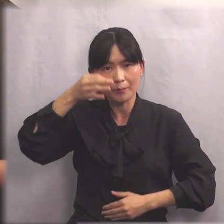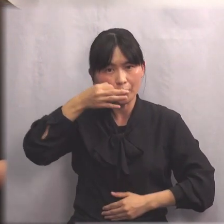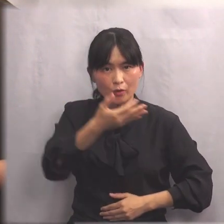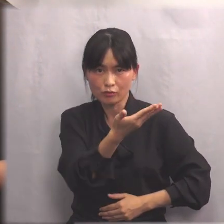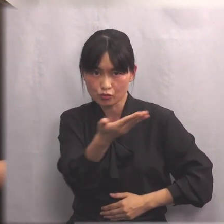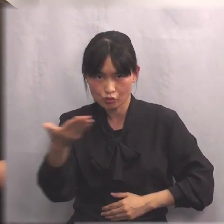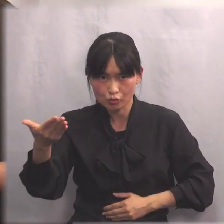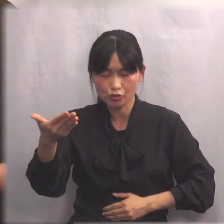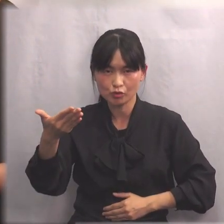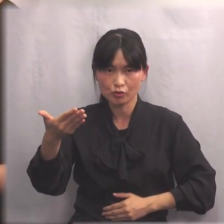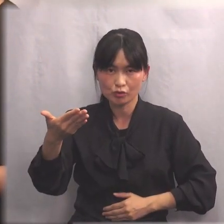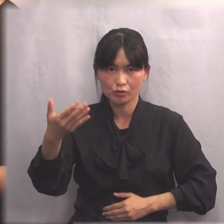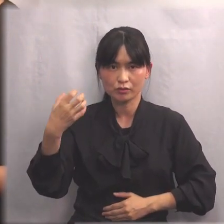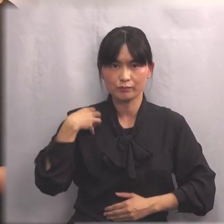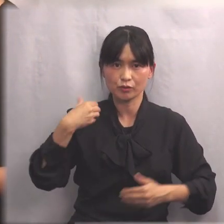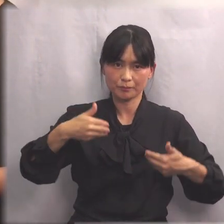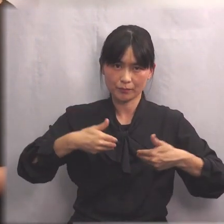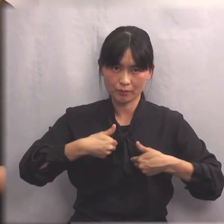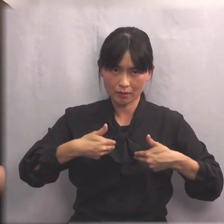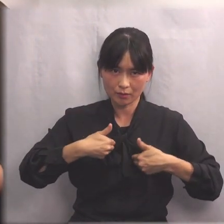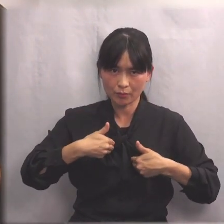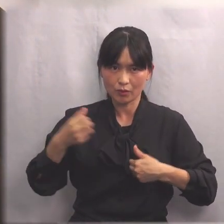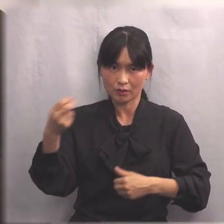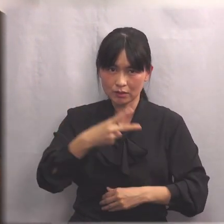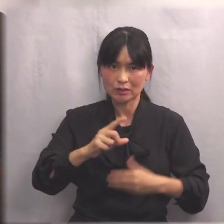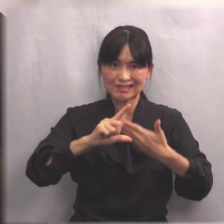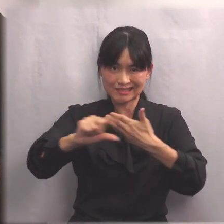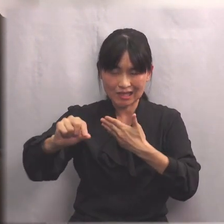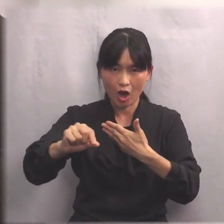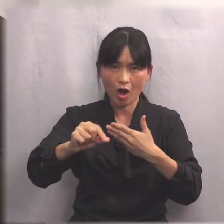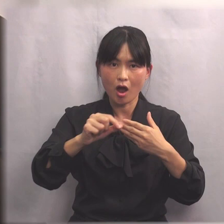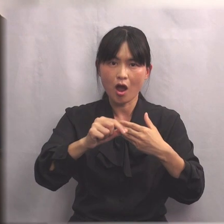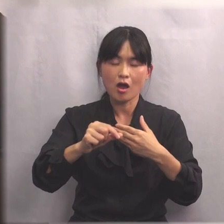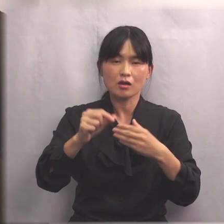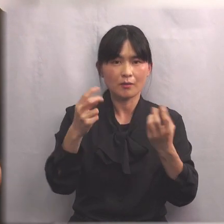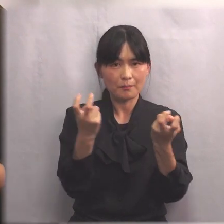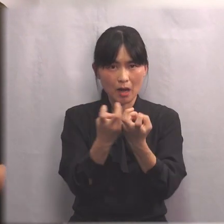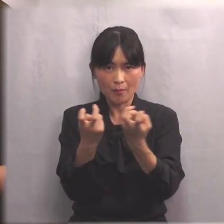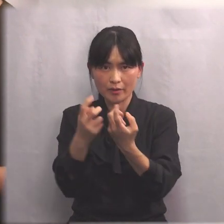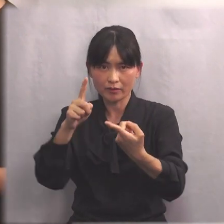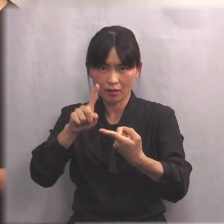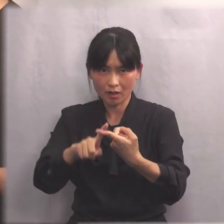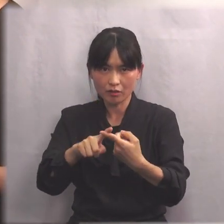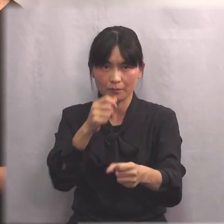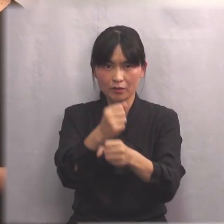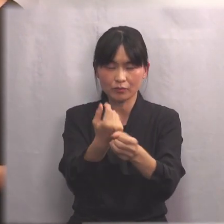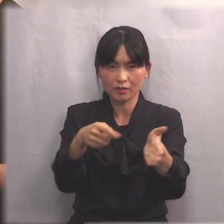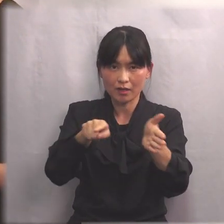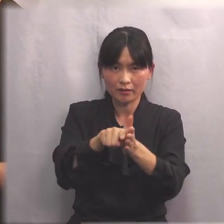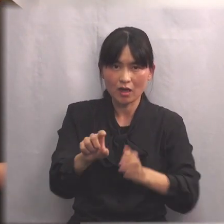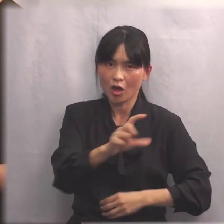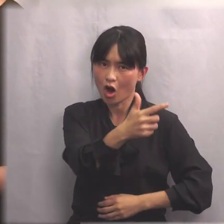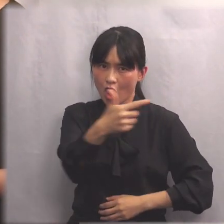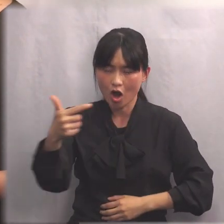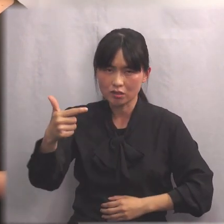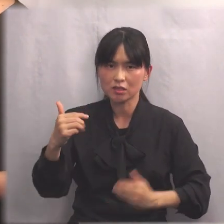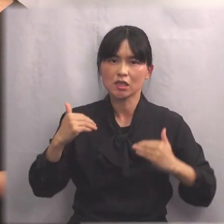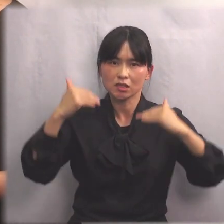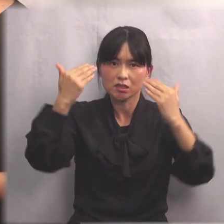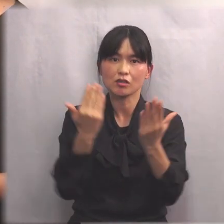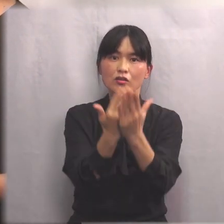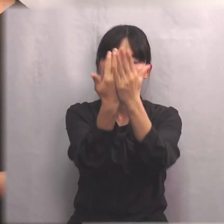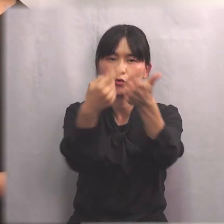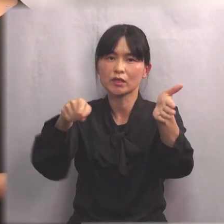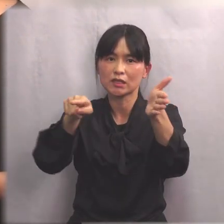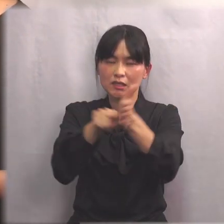창출하고 확산하는 역할 또한 부여받게 되고요. 당의 지역 전략을 제도화할 수 있는 방안으로 지방의원들의 다양한 성장